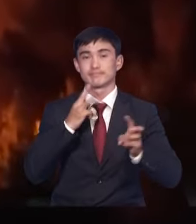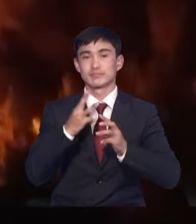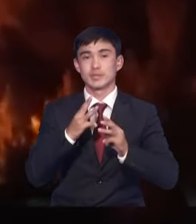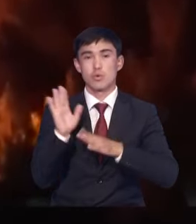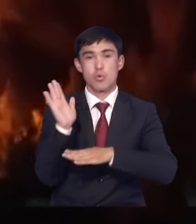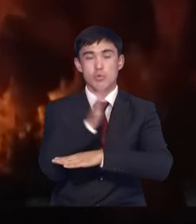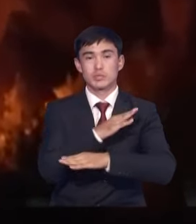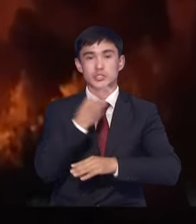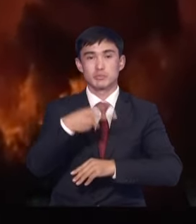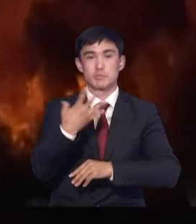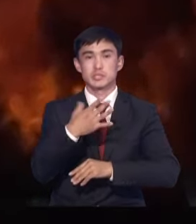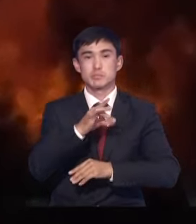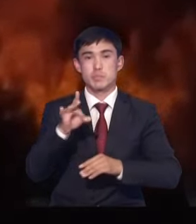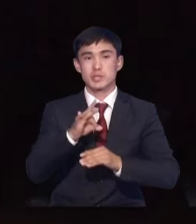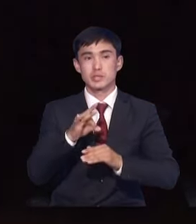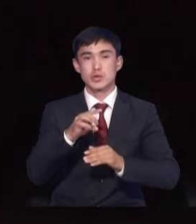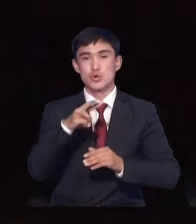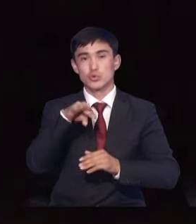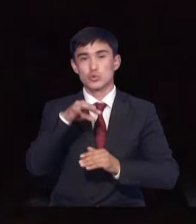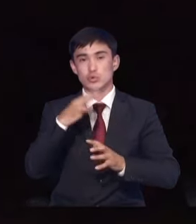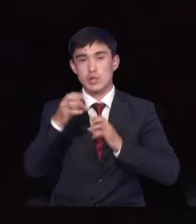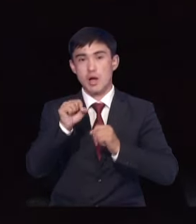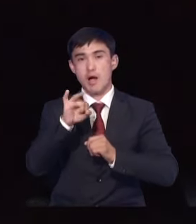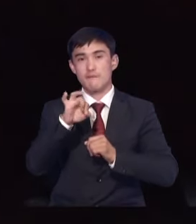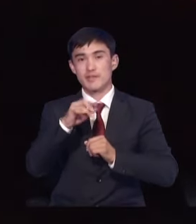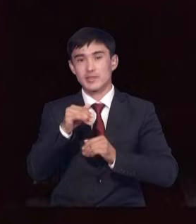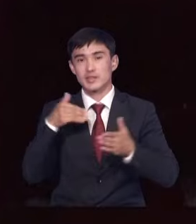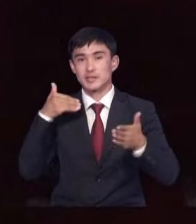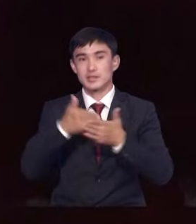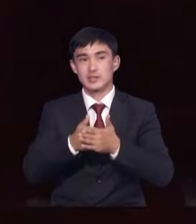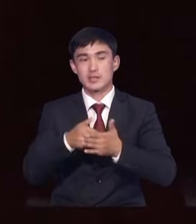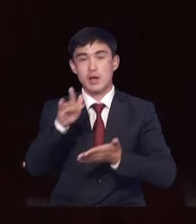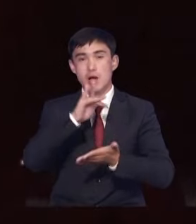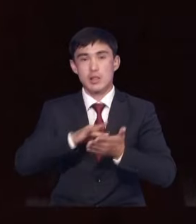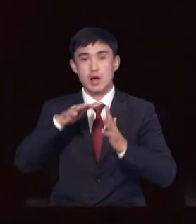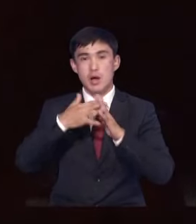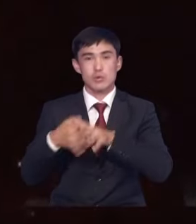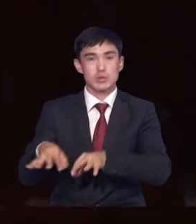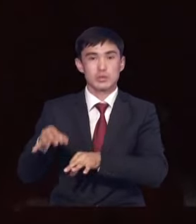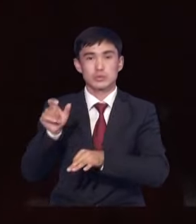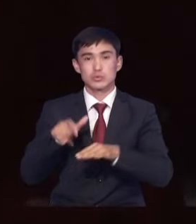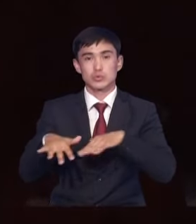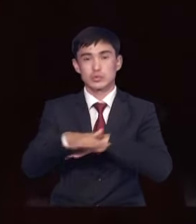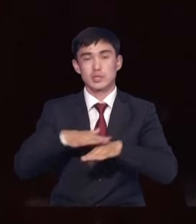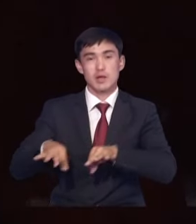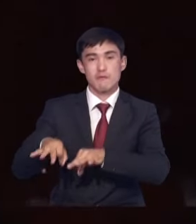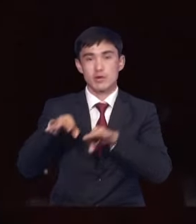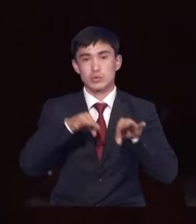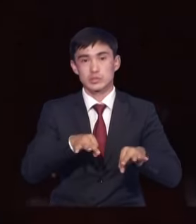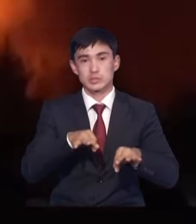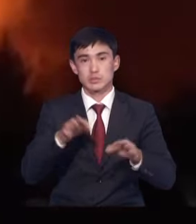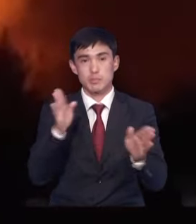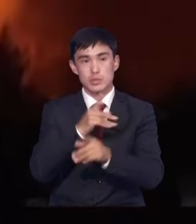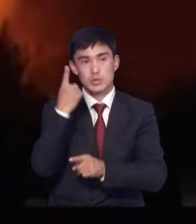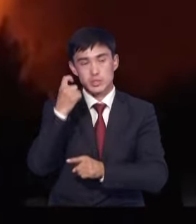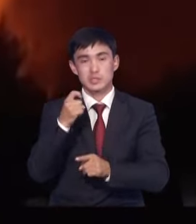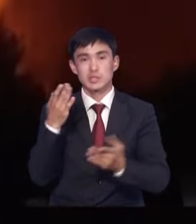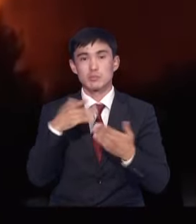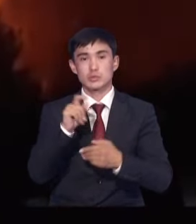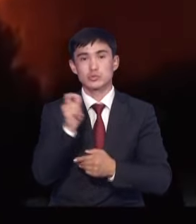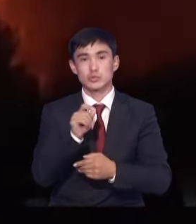25 метрден аса, түтін Афинаға дейін жеткен. Бірнеше ауыл мен қала тұрғындары эвакуацияланды. Метеорологтар Эгей теңізіне демалыс